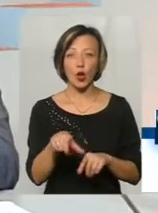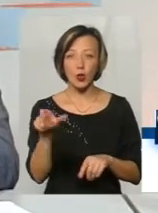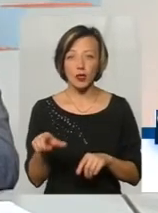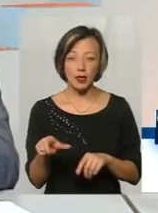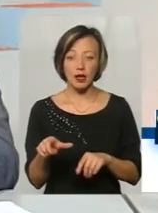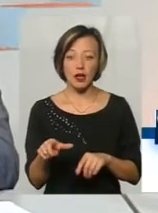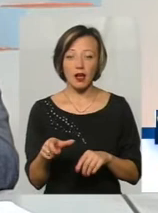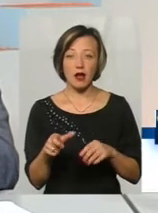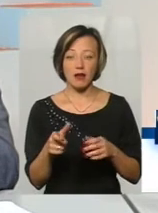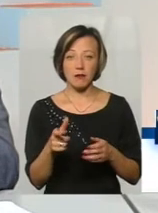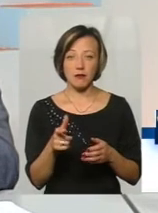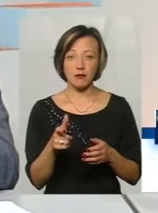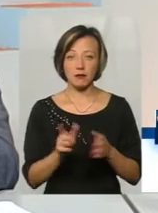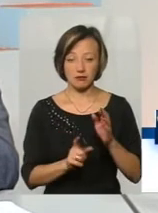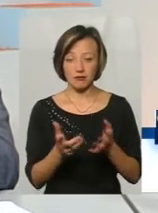собаку,